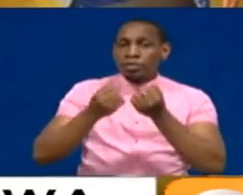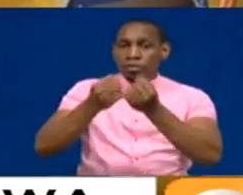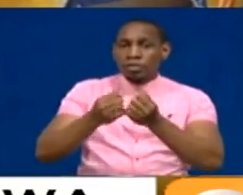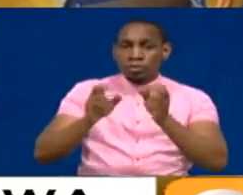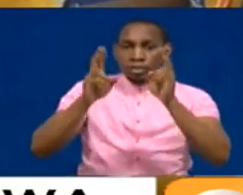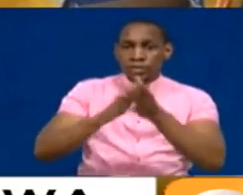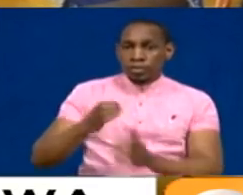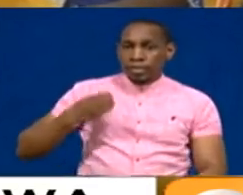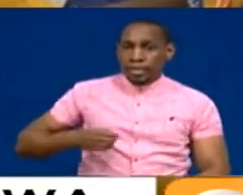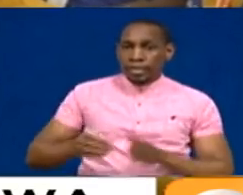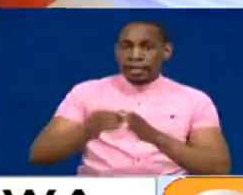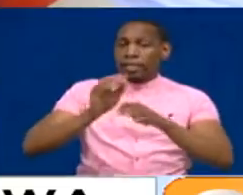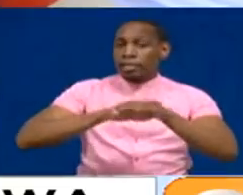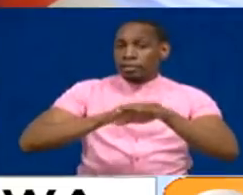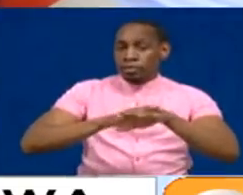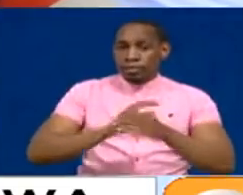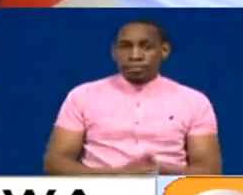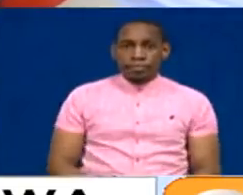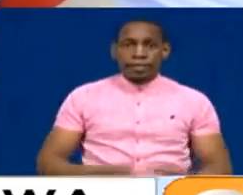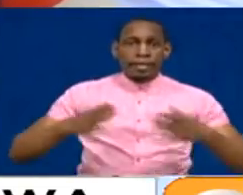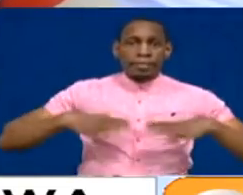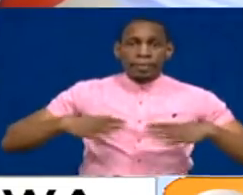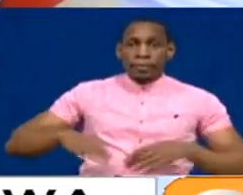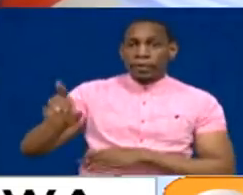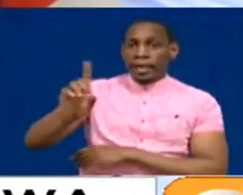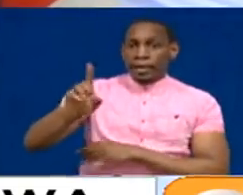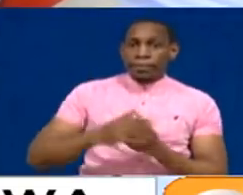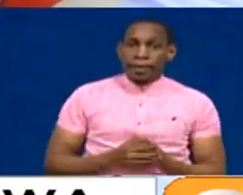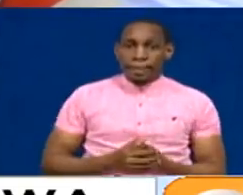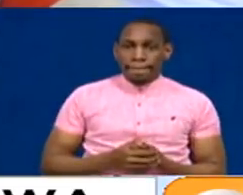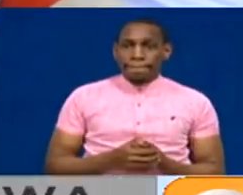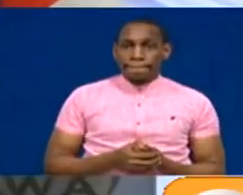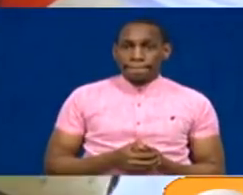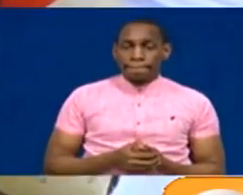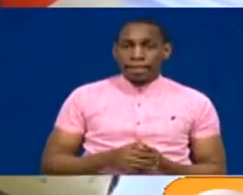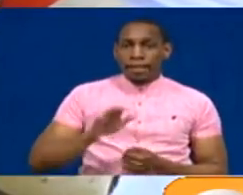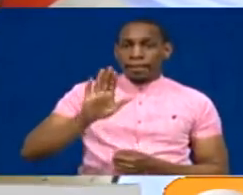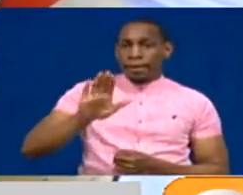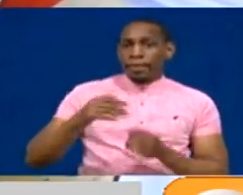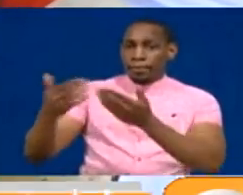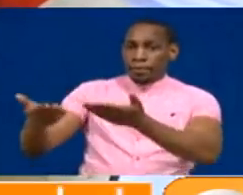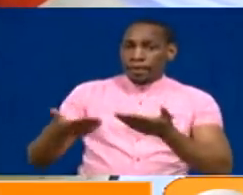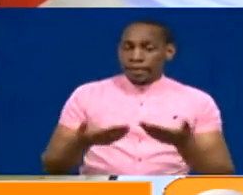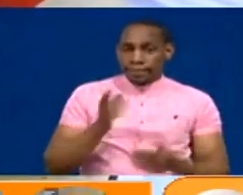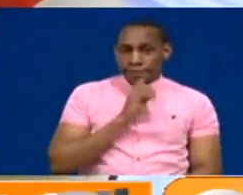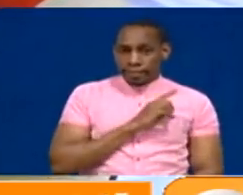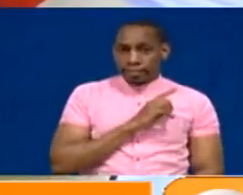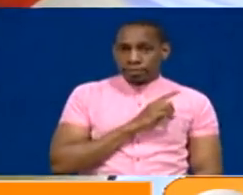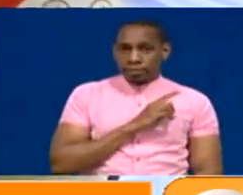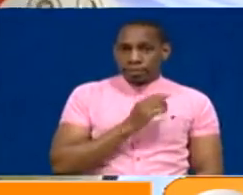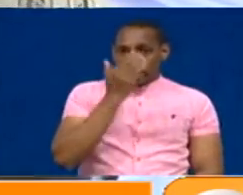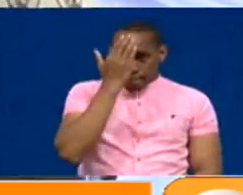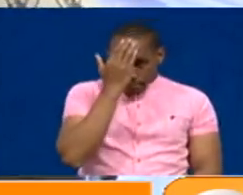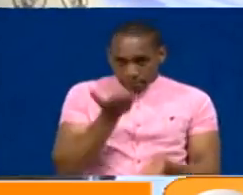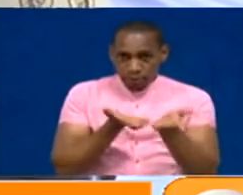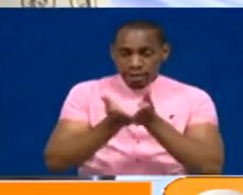ya uadilifu na uongozi bora. People of Nairobi, you have received a